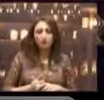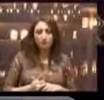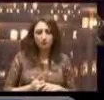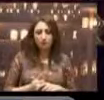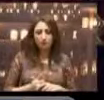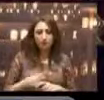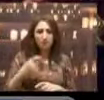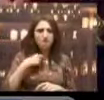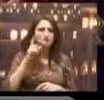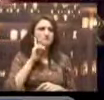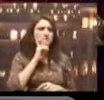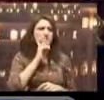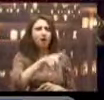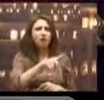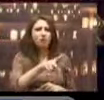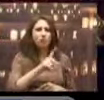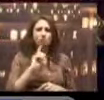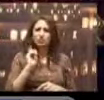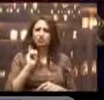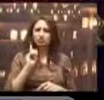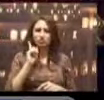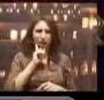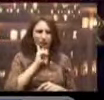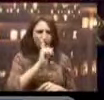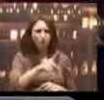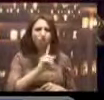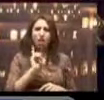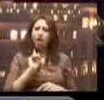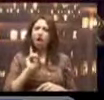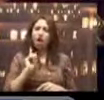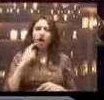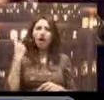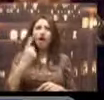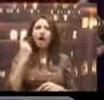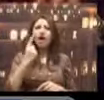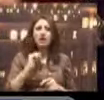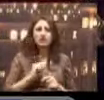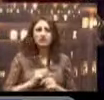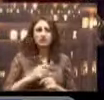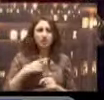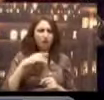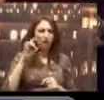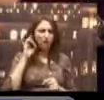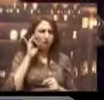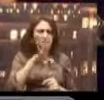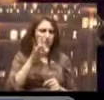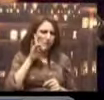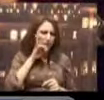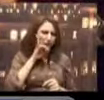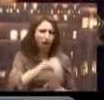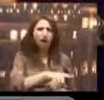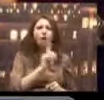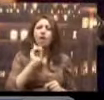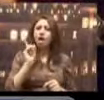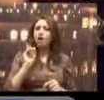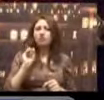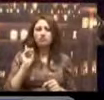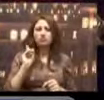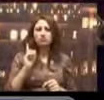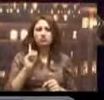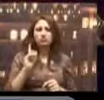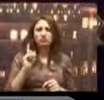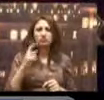وما اكرهش شخص قوي، او ما يعني مش انا عايز بس انقي لفظ، يعني ما مفرومش شخص قوي يعني بالبلدي كده،